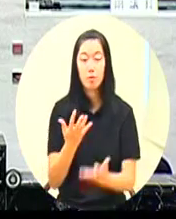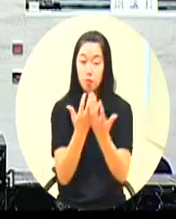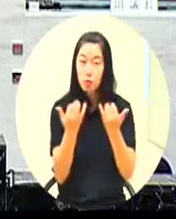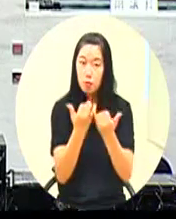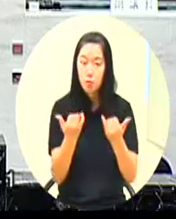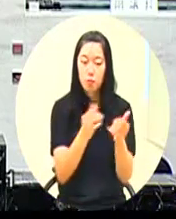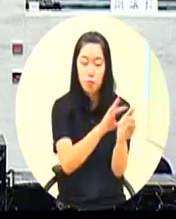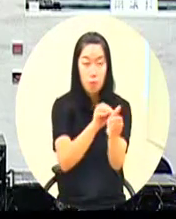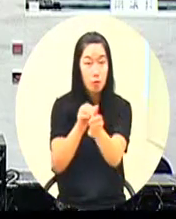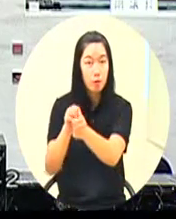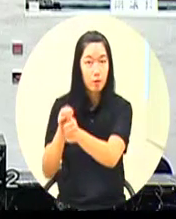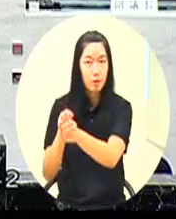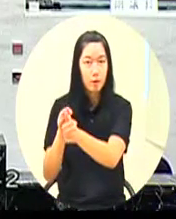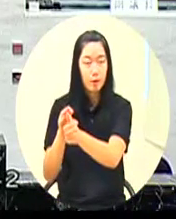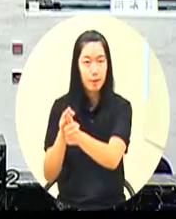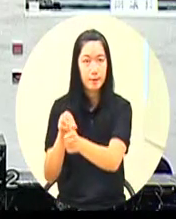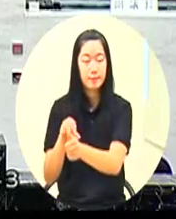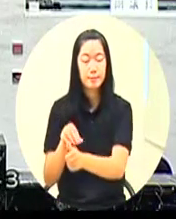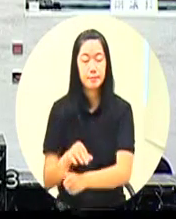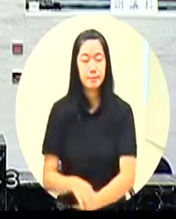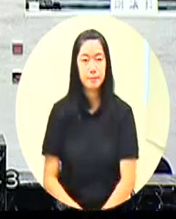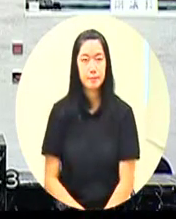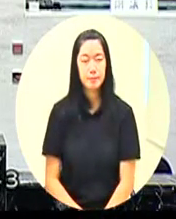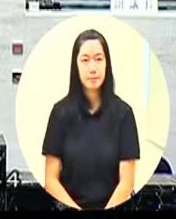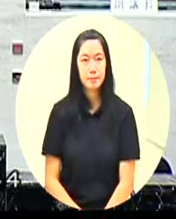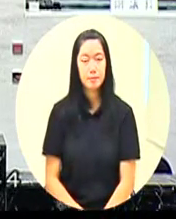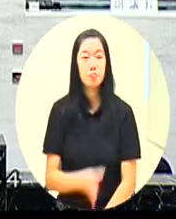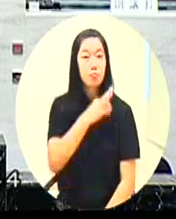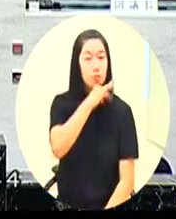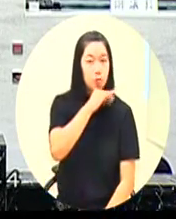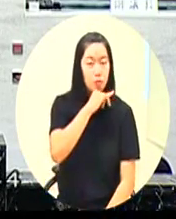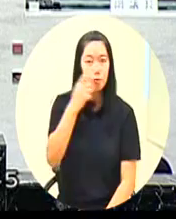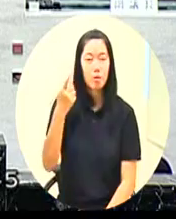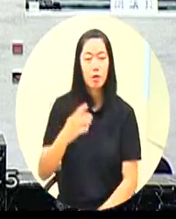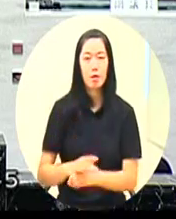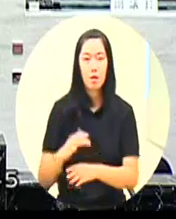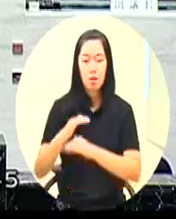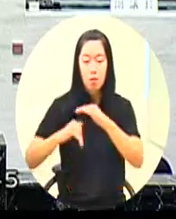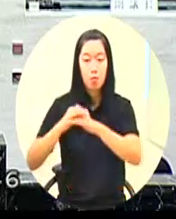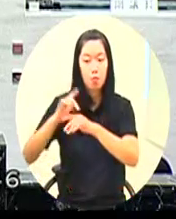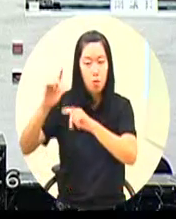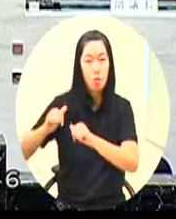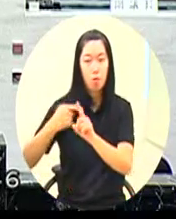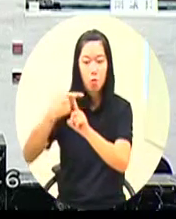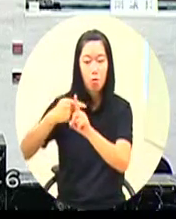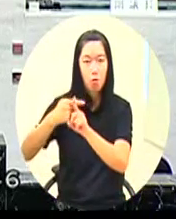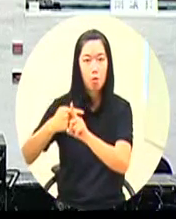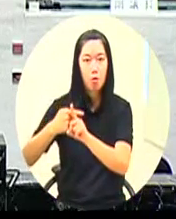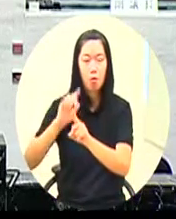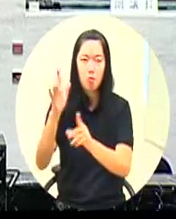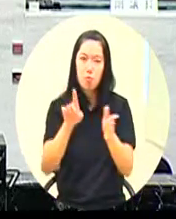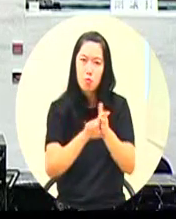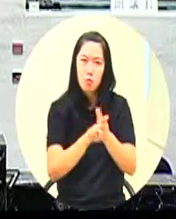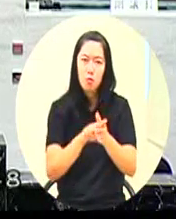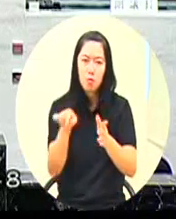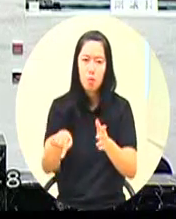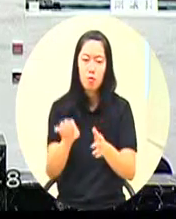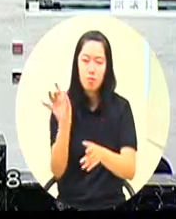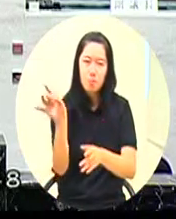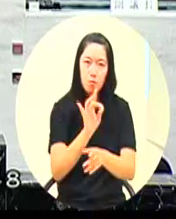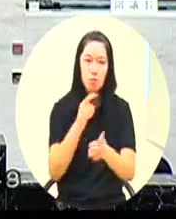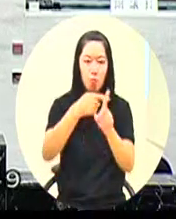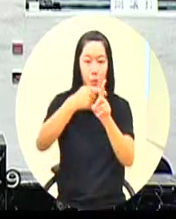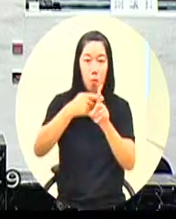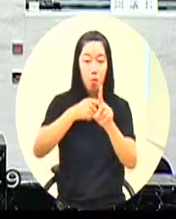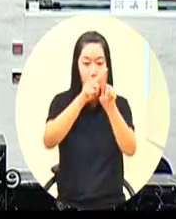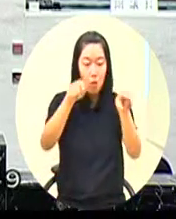学习这个就是说年龄跟成熟度有时候不见得是可以透过部分的量表，所以那个